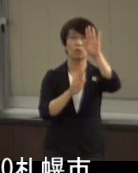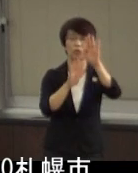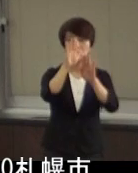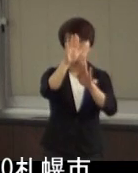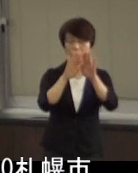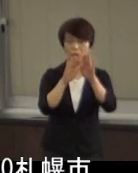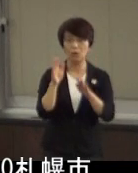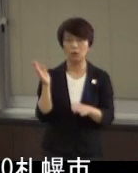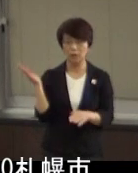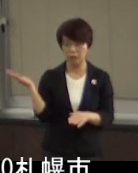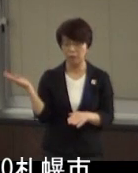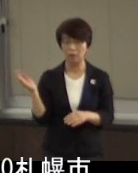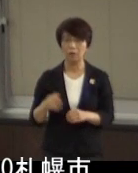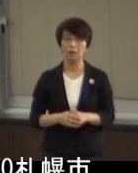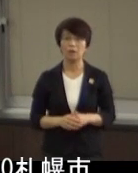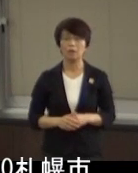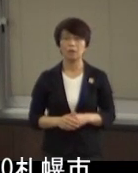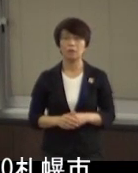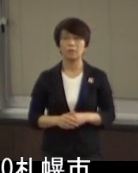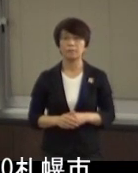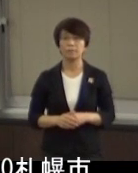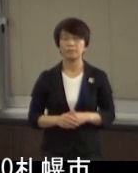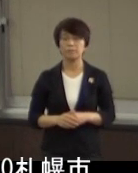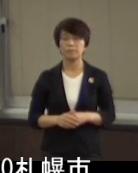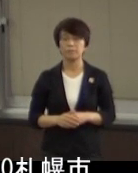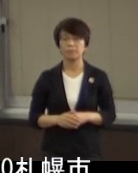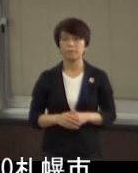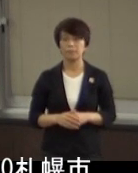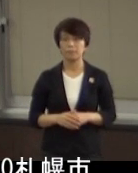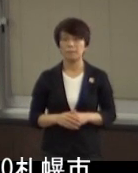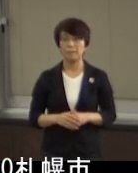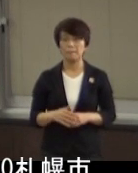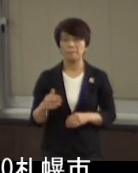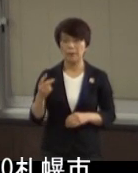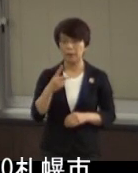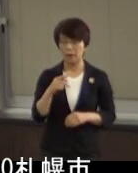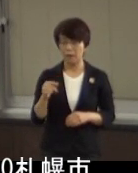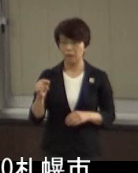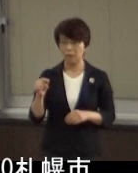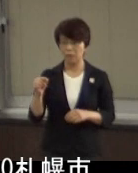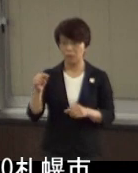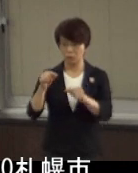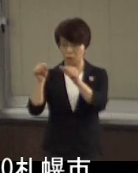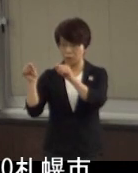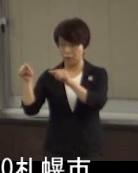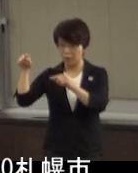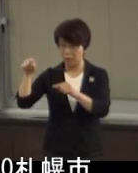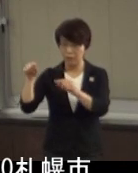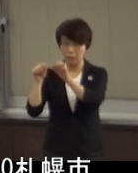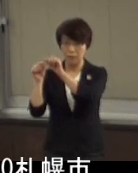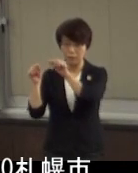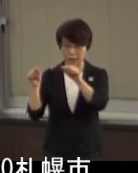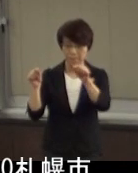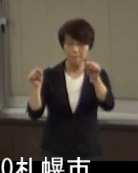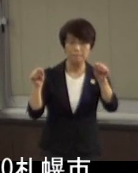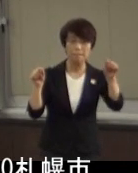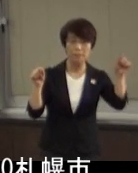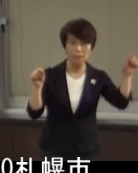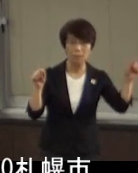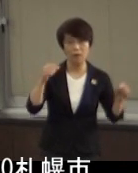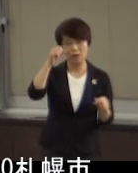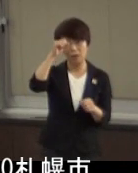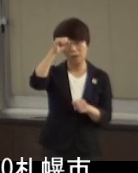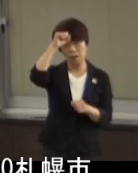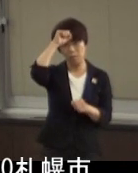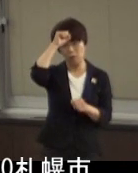がございます。またこの折れ線グラフは重症の患者数で